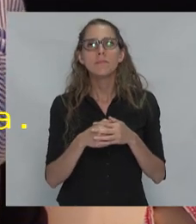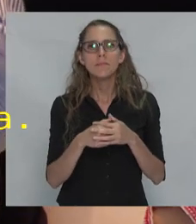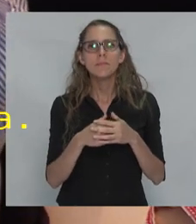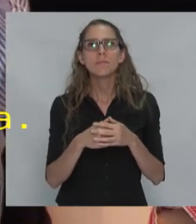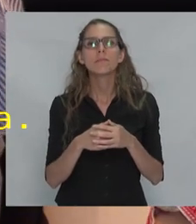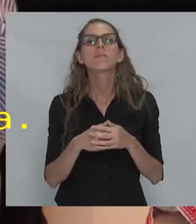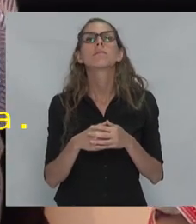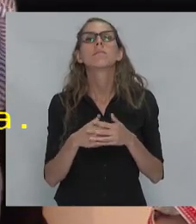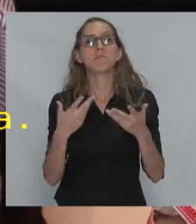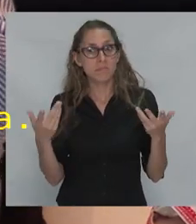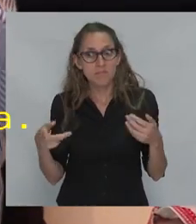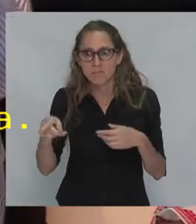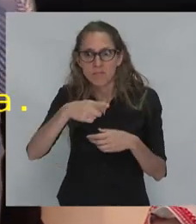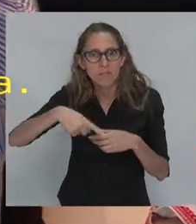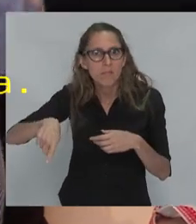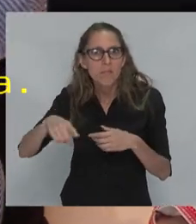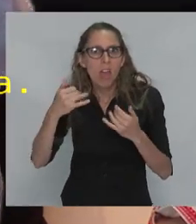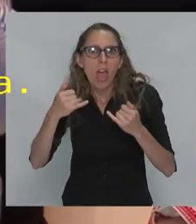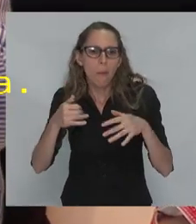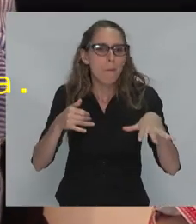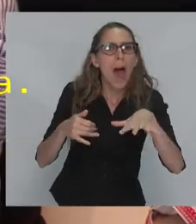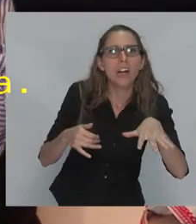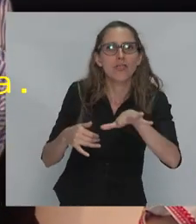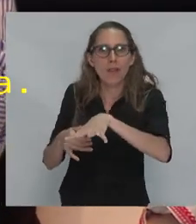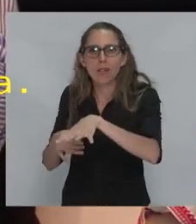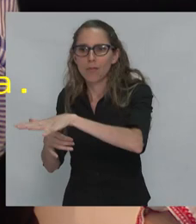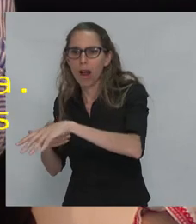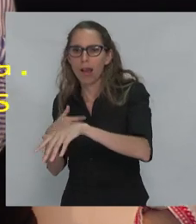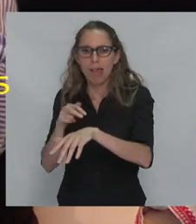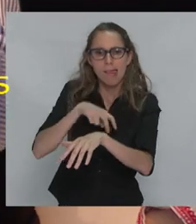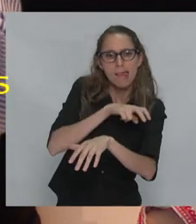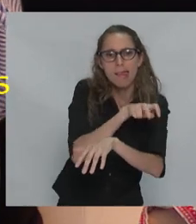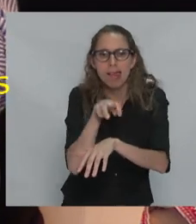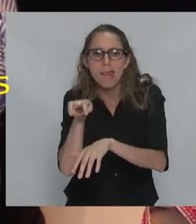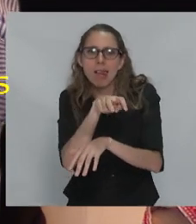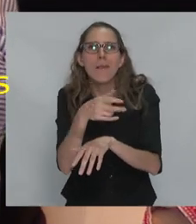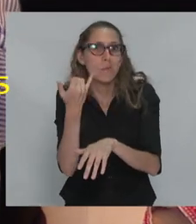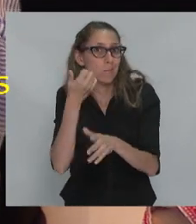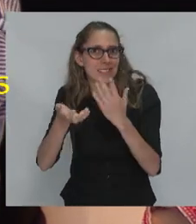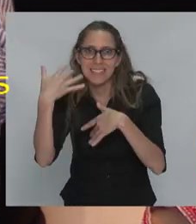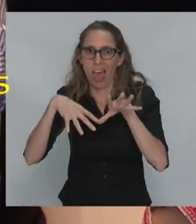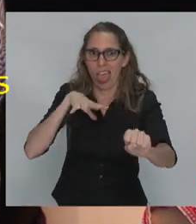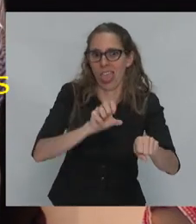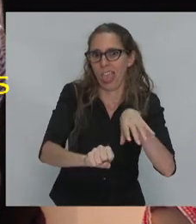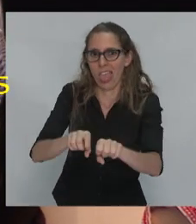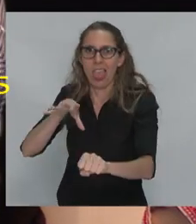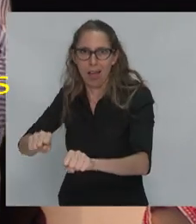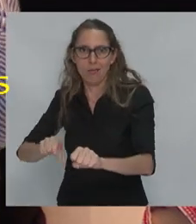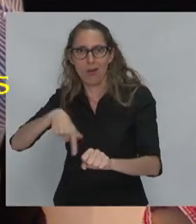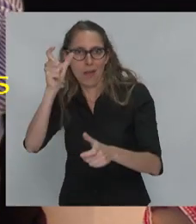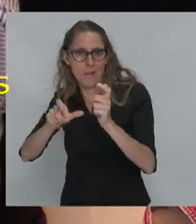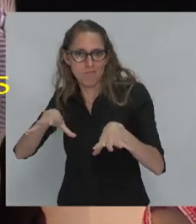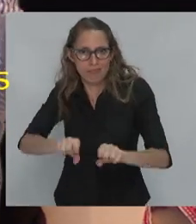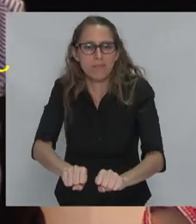quartiers dans lesquels les colons se sont déjà installés. Et ils subissent, excusez-moi du